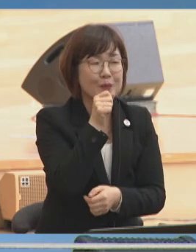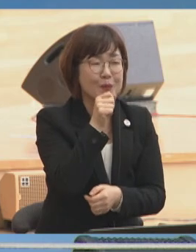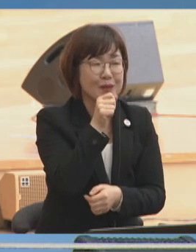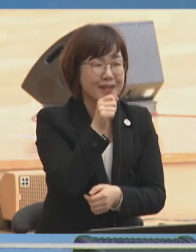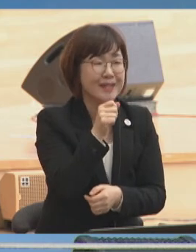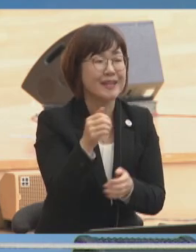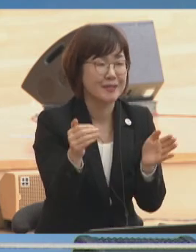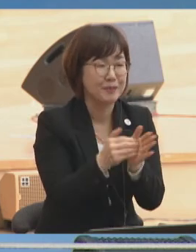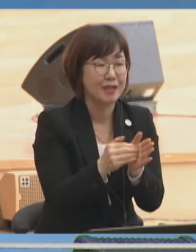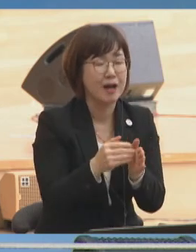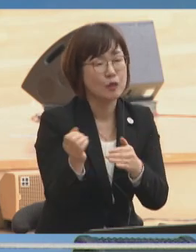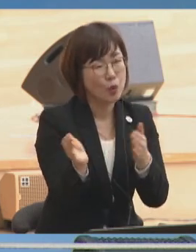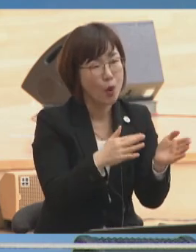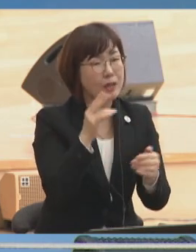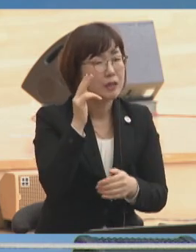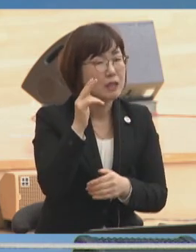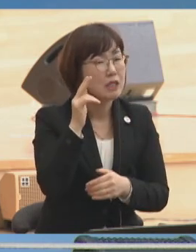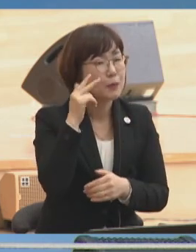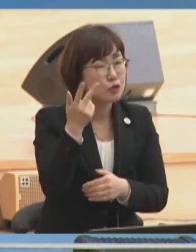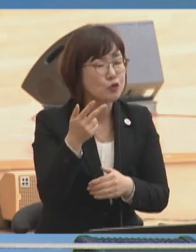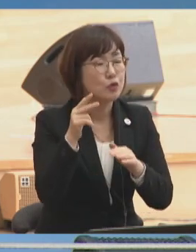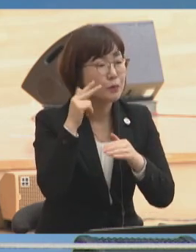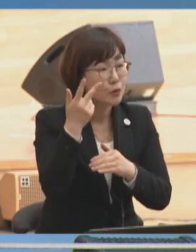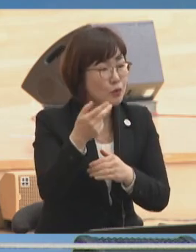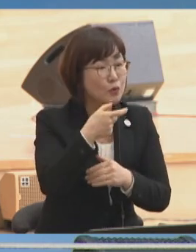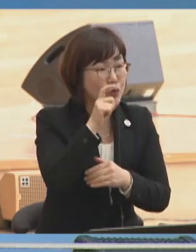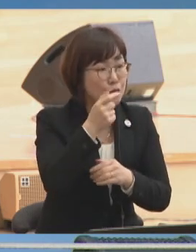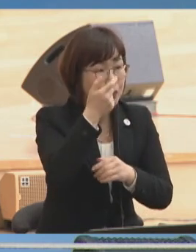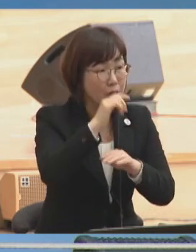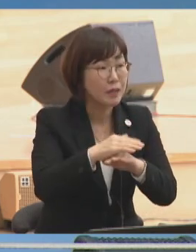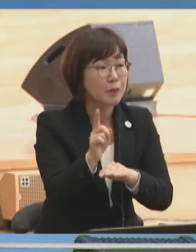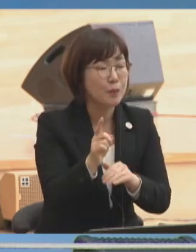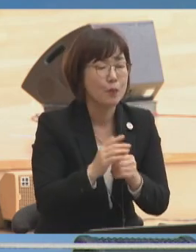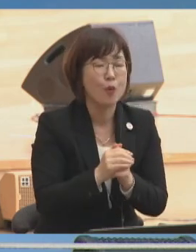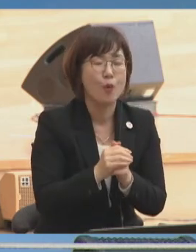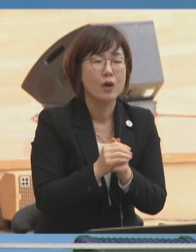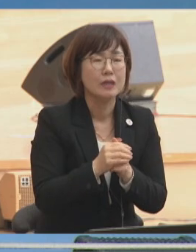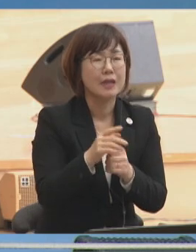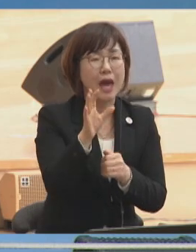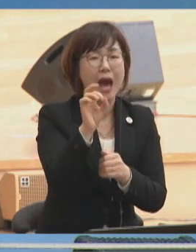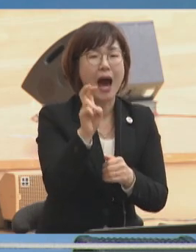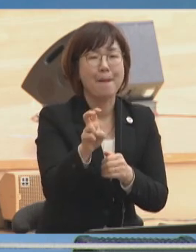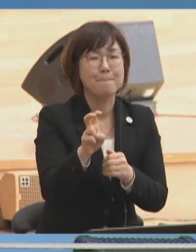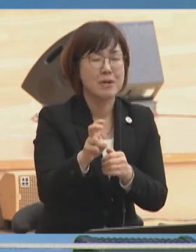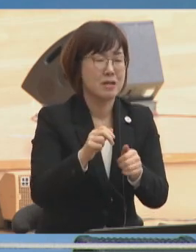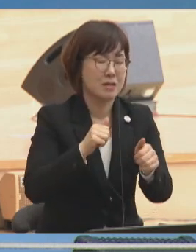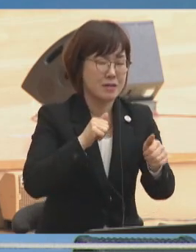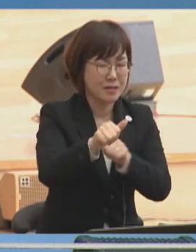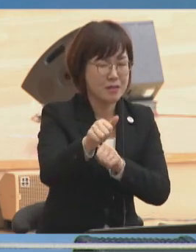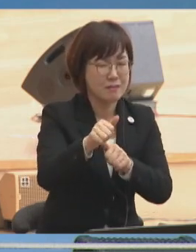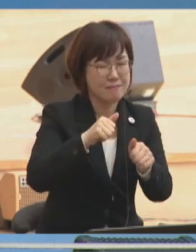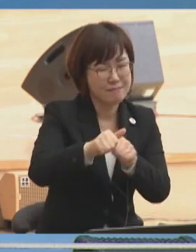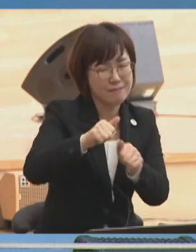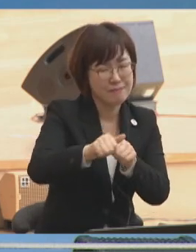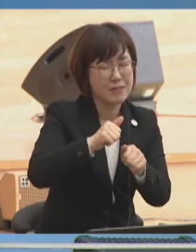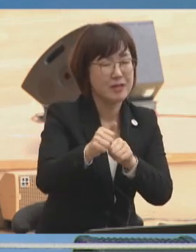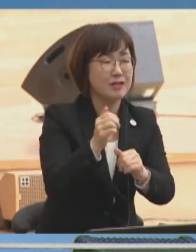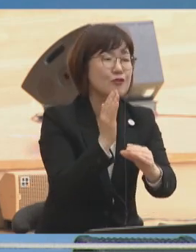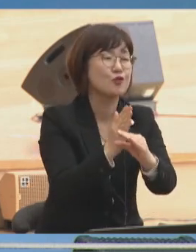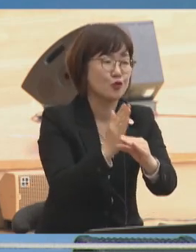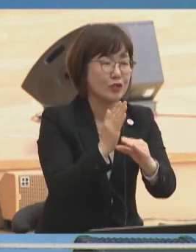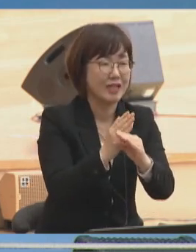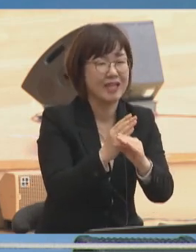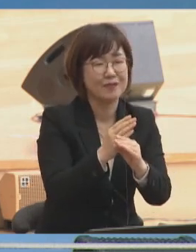지금 암투병을 거의 이겨낸 우리 청년의 간증을 듣는 행복 토크를 가질 겁니다. 수요일